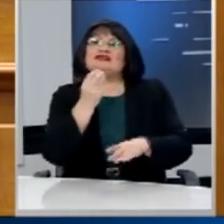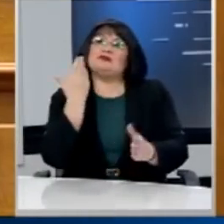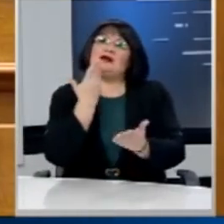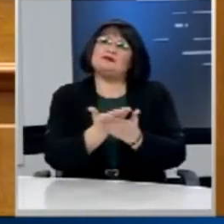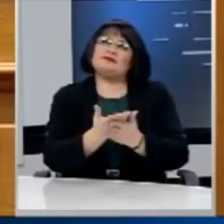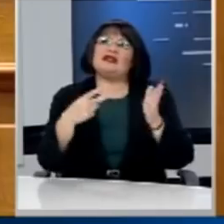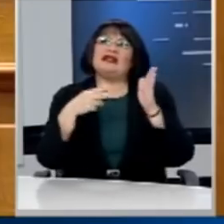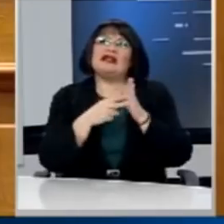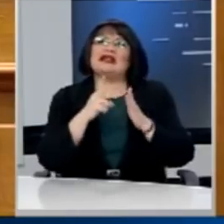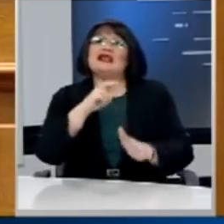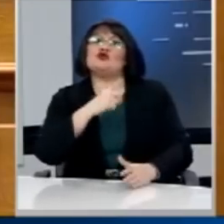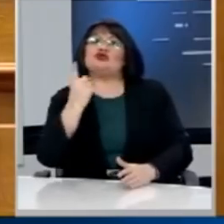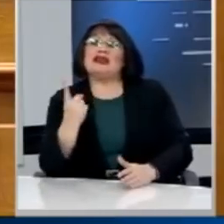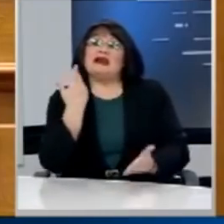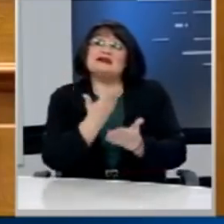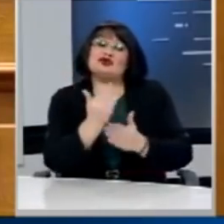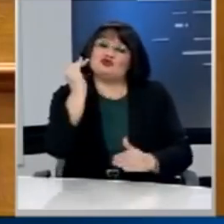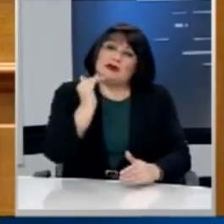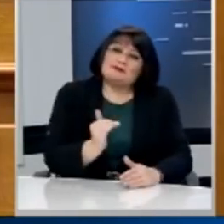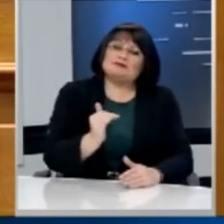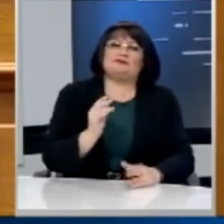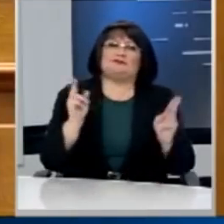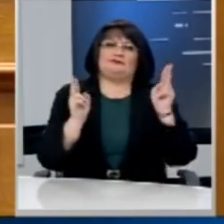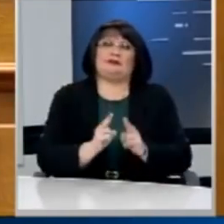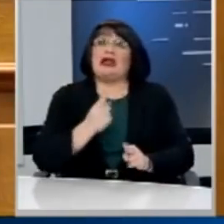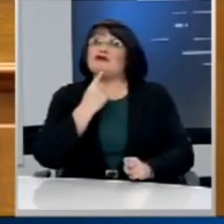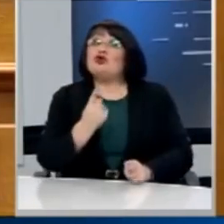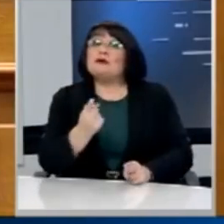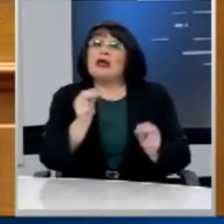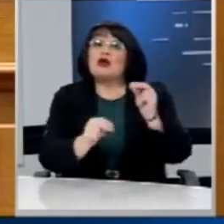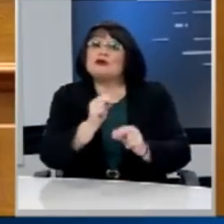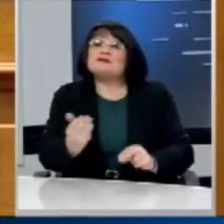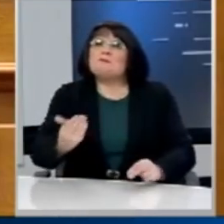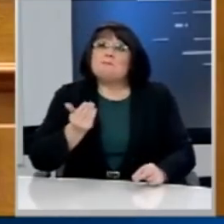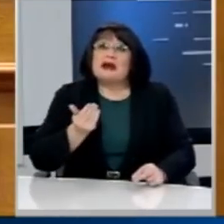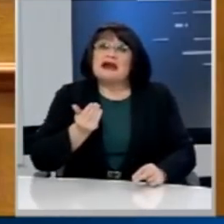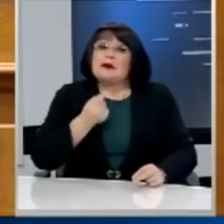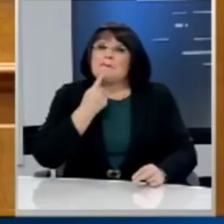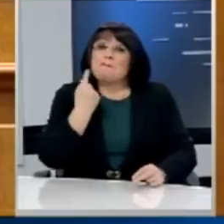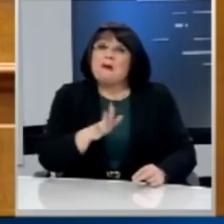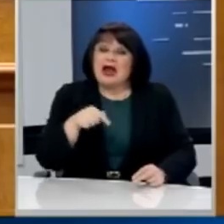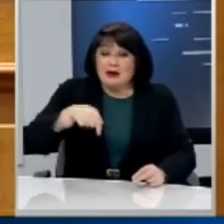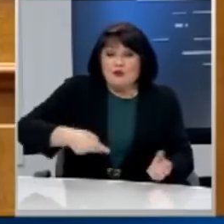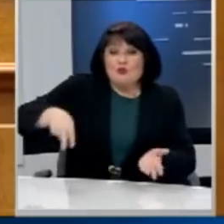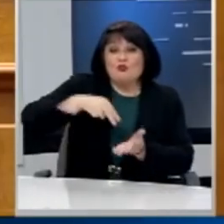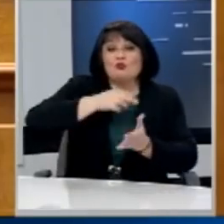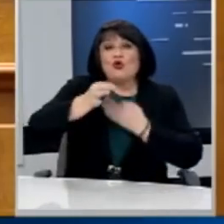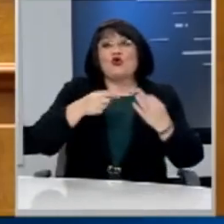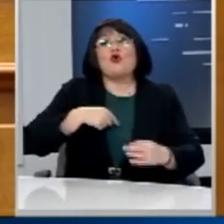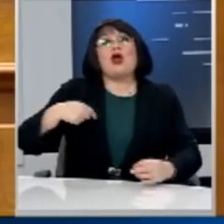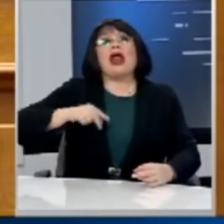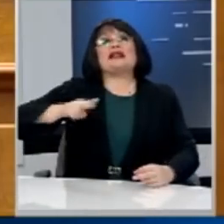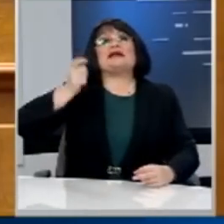το 2021. Αυτό είχα πει προεκλογικά, αυτό είχα πει από αυτό το βήμα ως αρχηγός